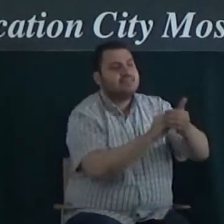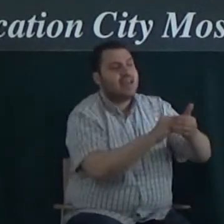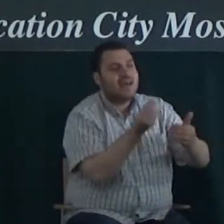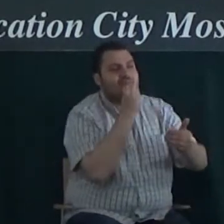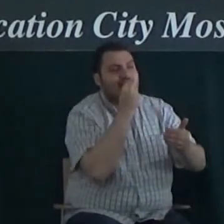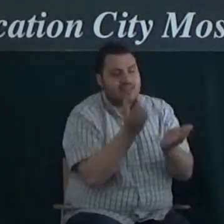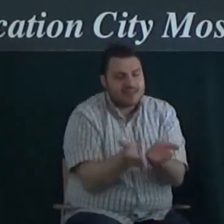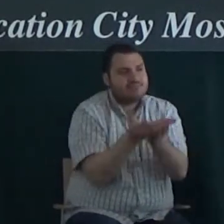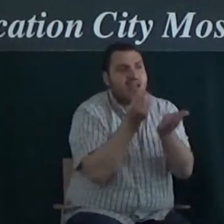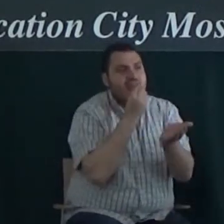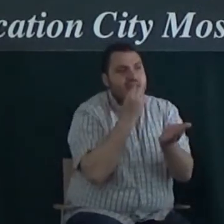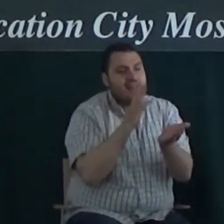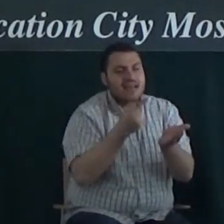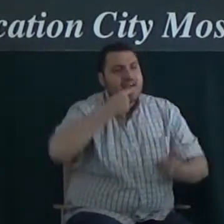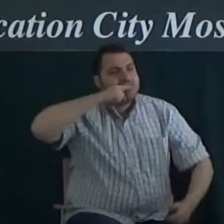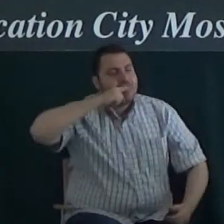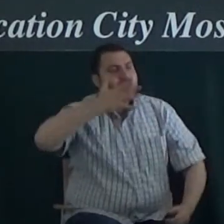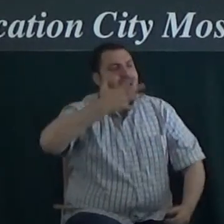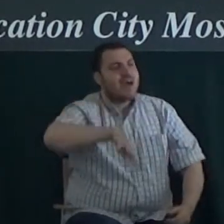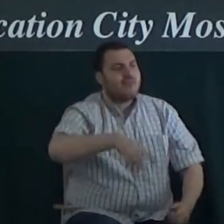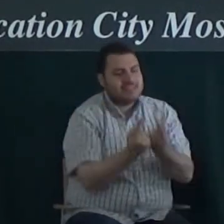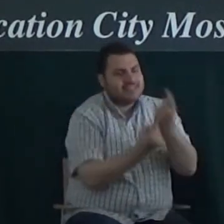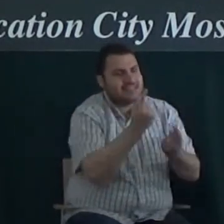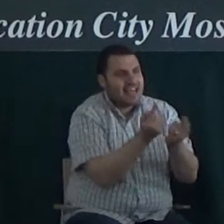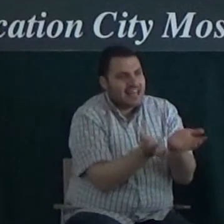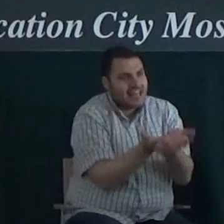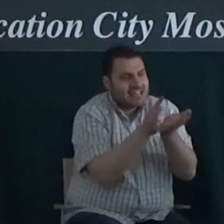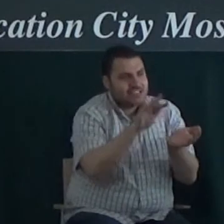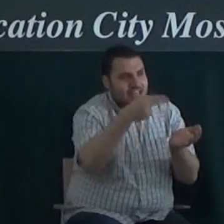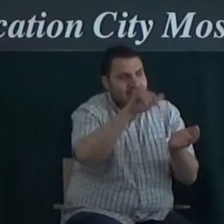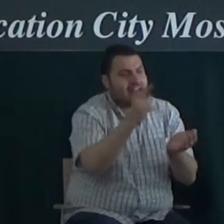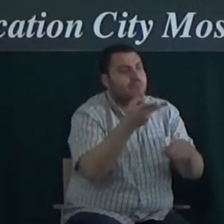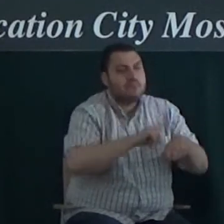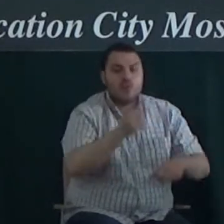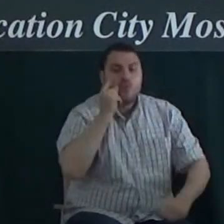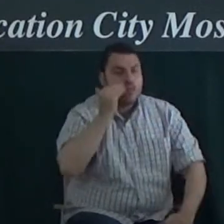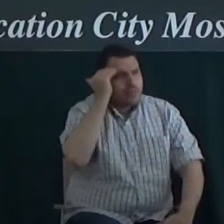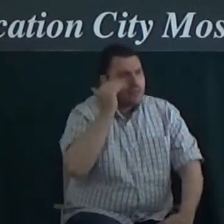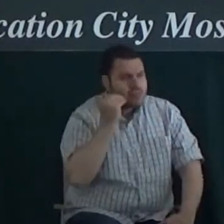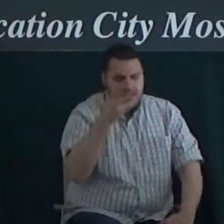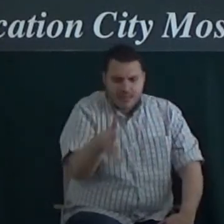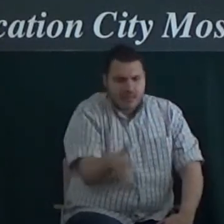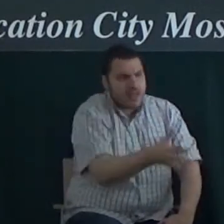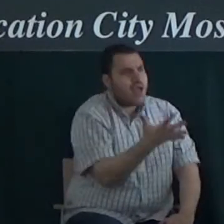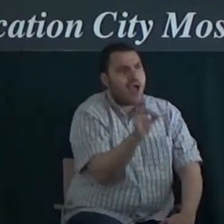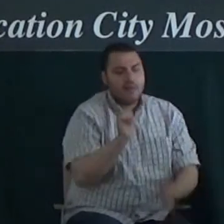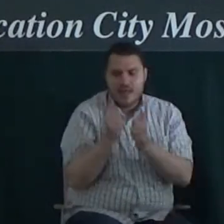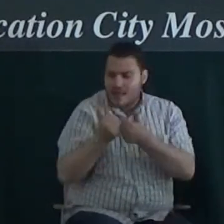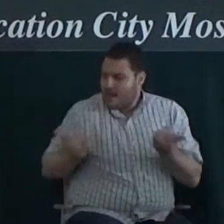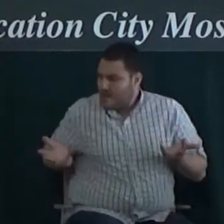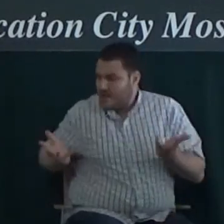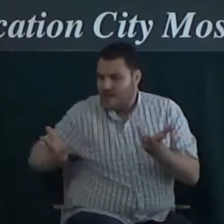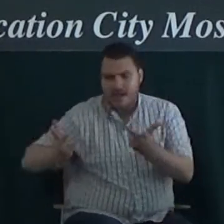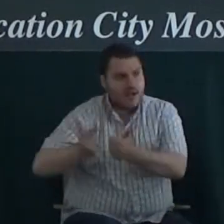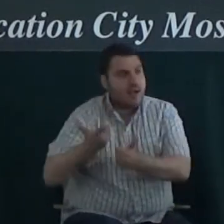تمر أو صاعا من شعير على العبد والحر والذكر والأنثى والصغير والكبير من المسلمين، وأمر بها